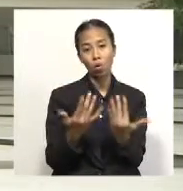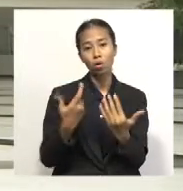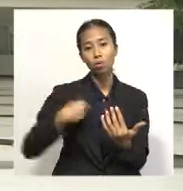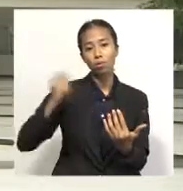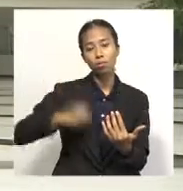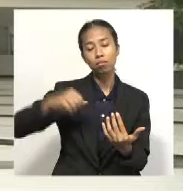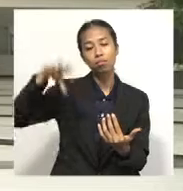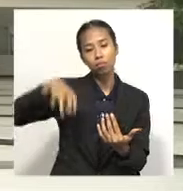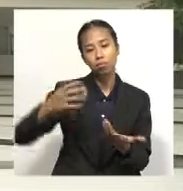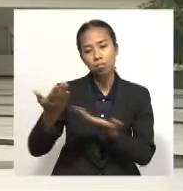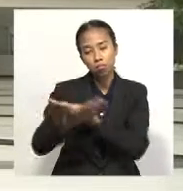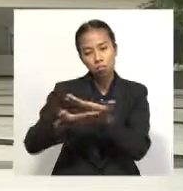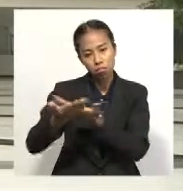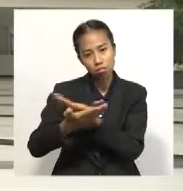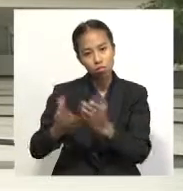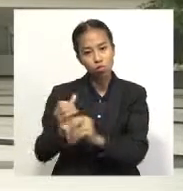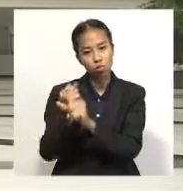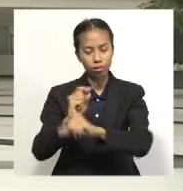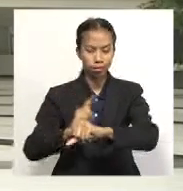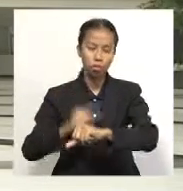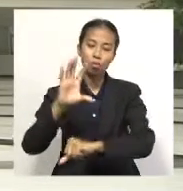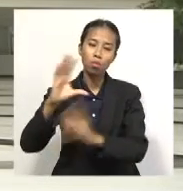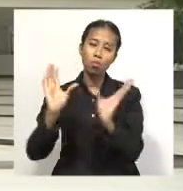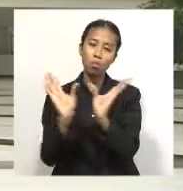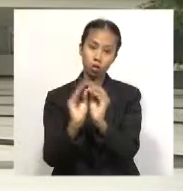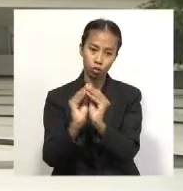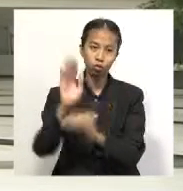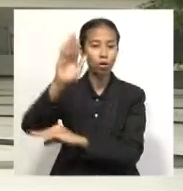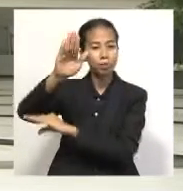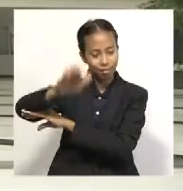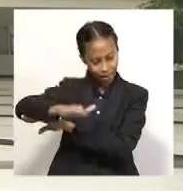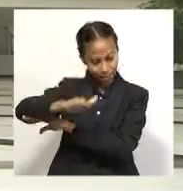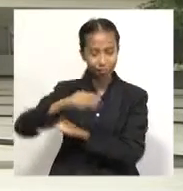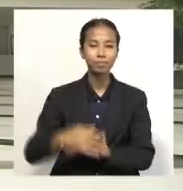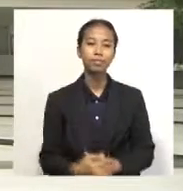การศาลรัฐธรรมนูญซึ่งจะเริ่มการประชุมในช่วงบ่ายค่ะคุณสิริลักษณ์คุณสถานุค่ะ